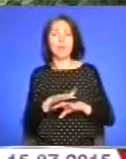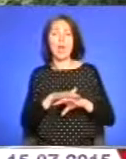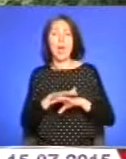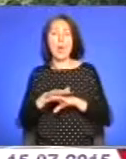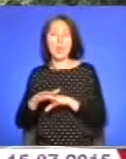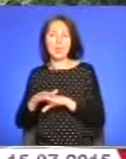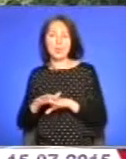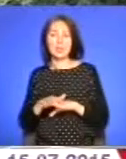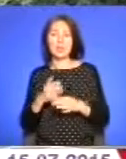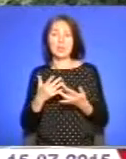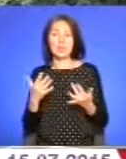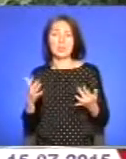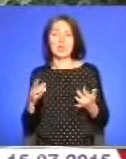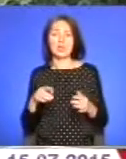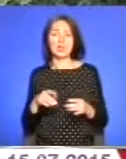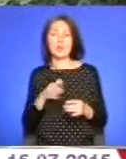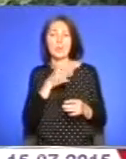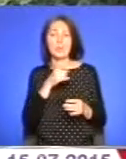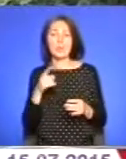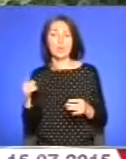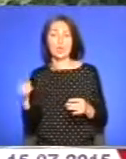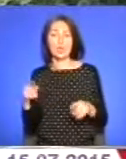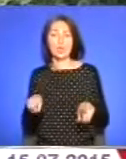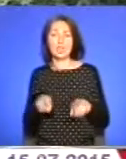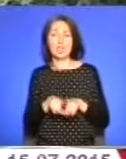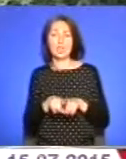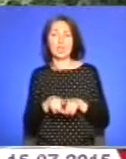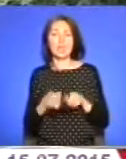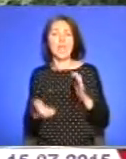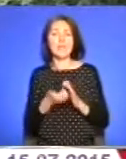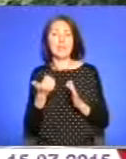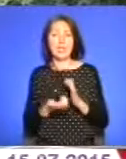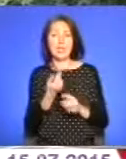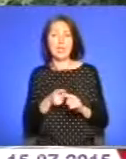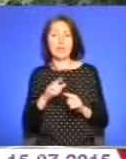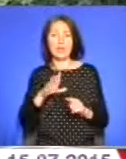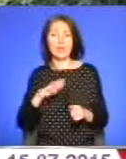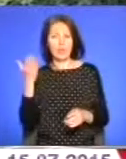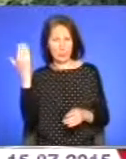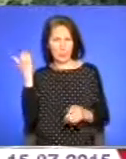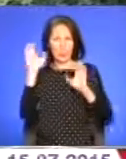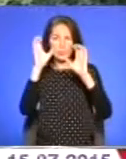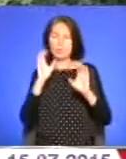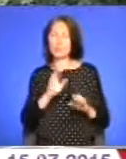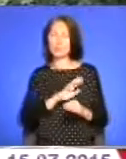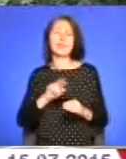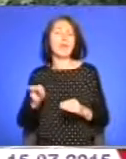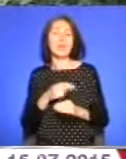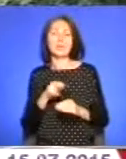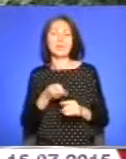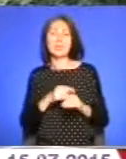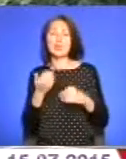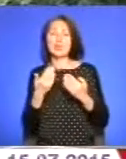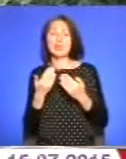маса якихось поточних таких недоліків, які були в попередньому законі, вони не виправлені. Це стосується